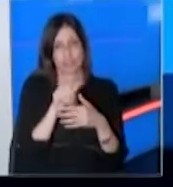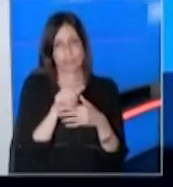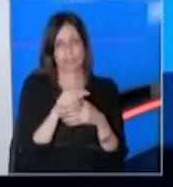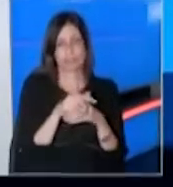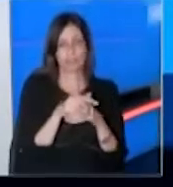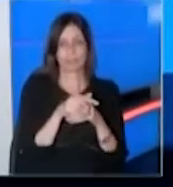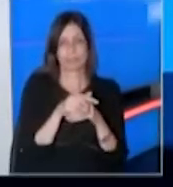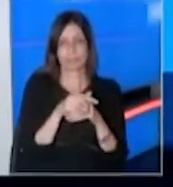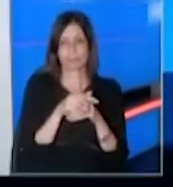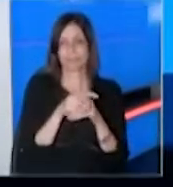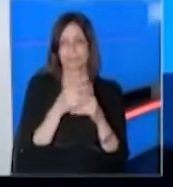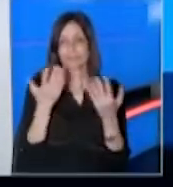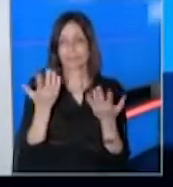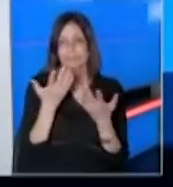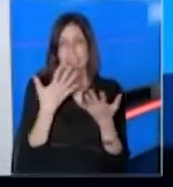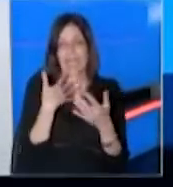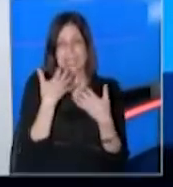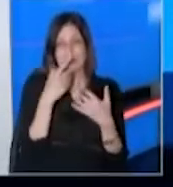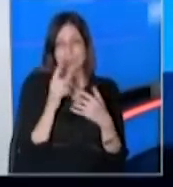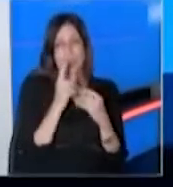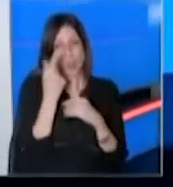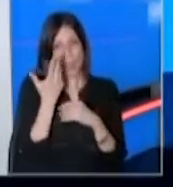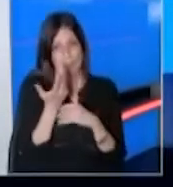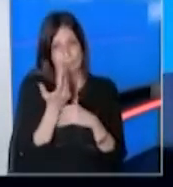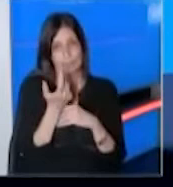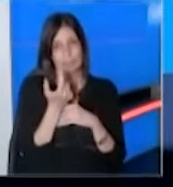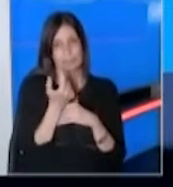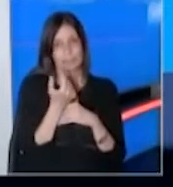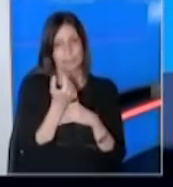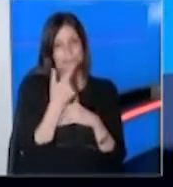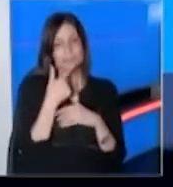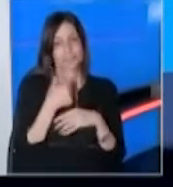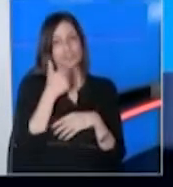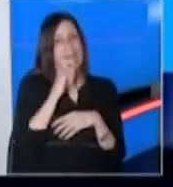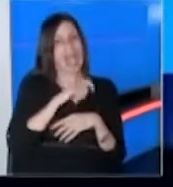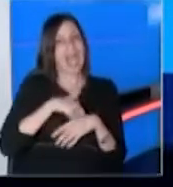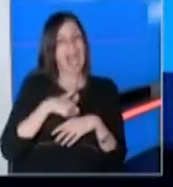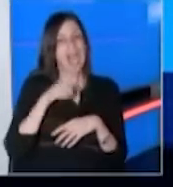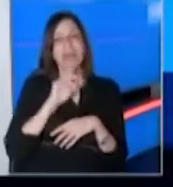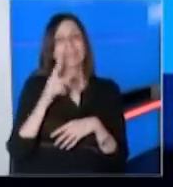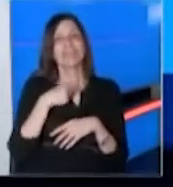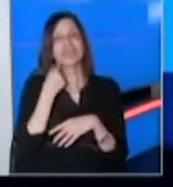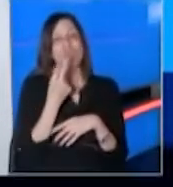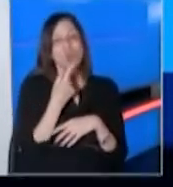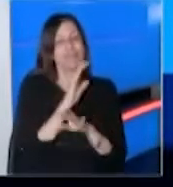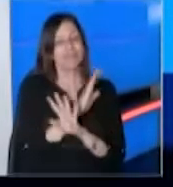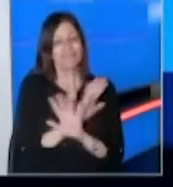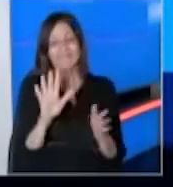הקרקע? עכשיו, איך הסיפור הזה קורה? ראשי ערים הם לא קול משום